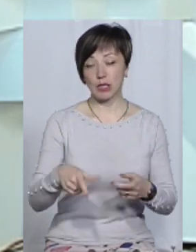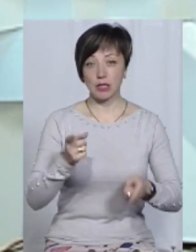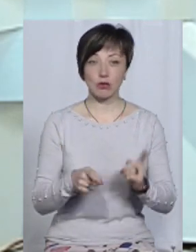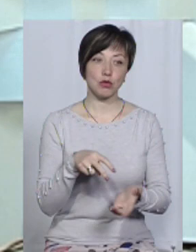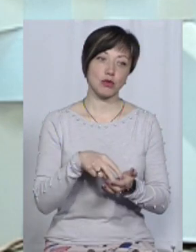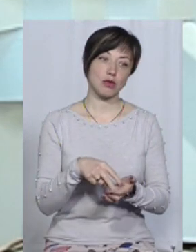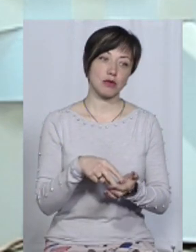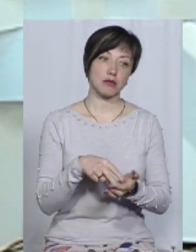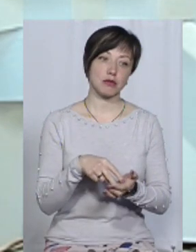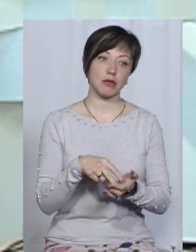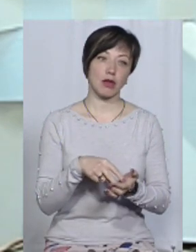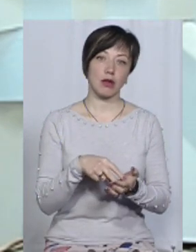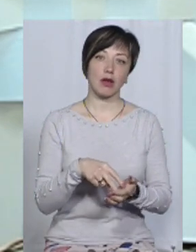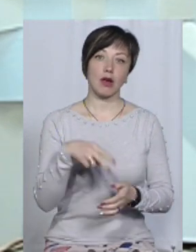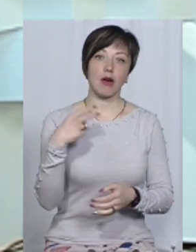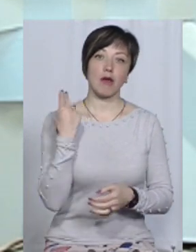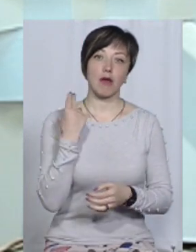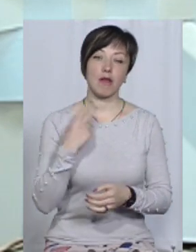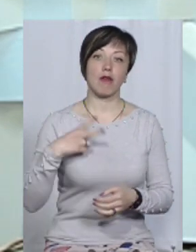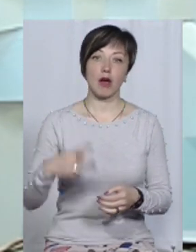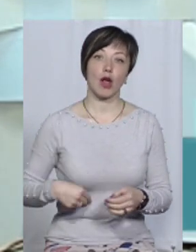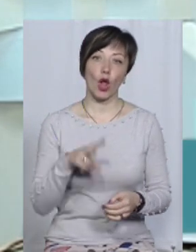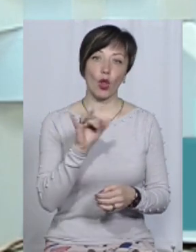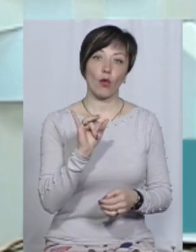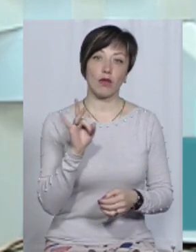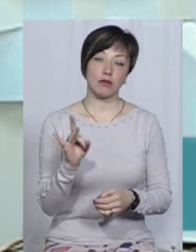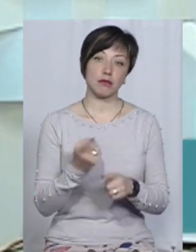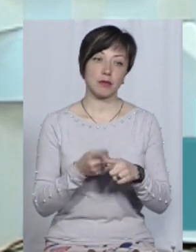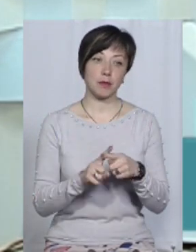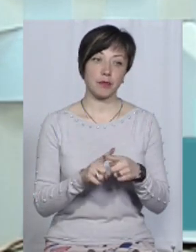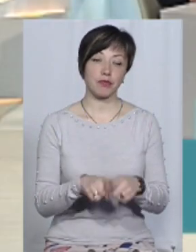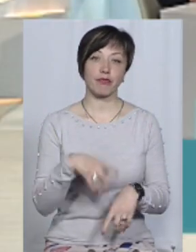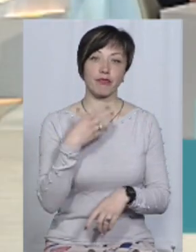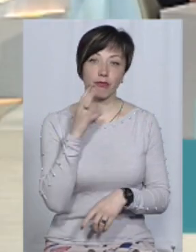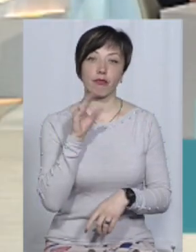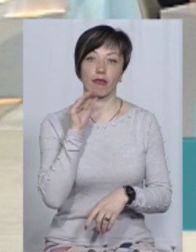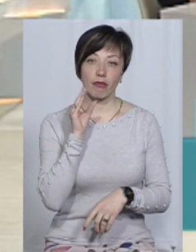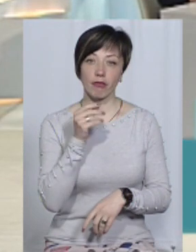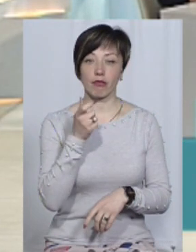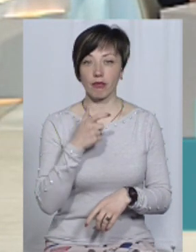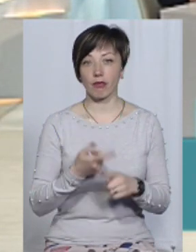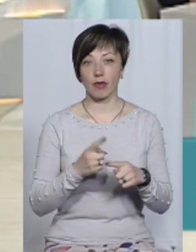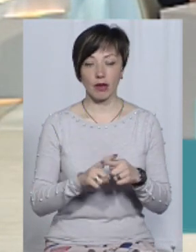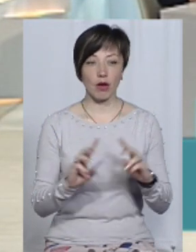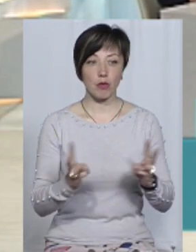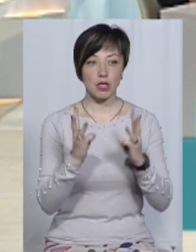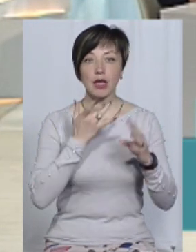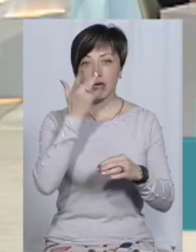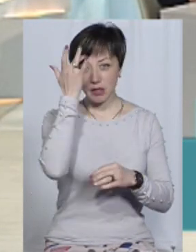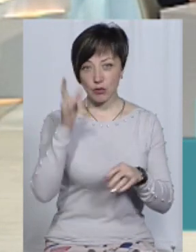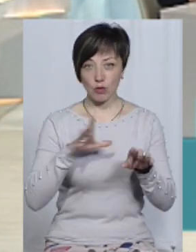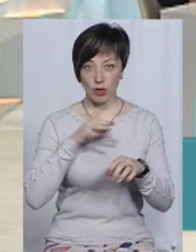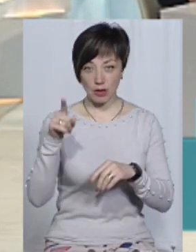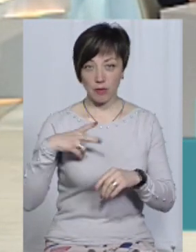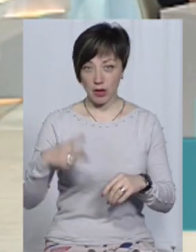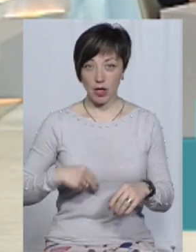дійсно стояти коло того Лувра самого і монотонно, ось вже той, скажімо так, пожежа, да, той Нотр-Дам. От ми були літом під тим